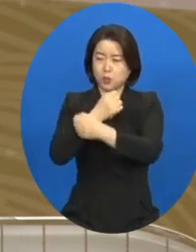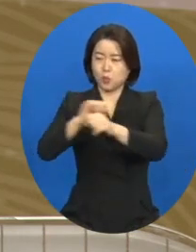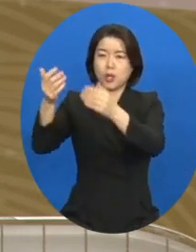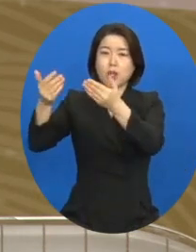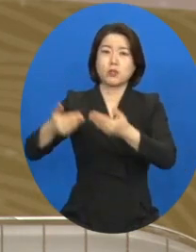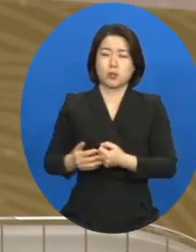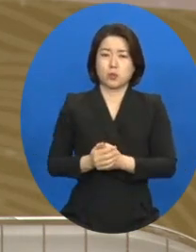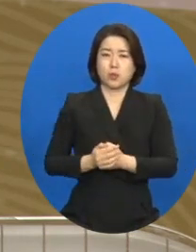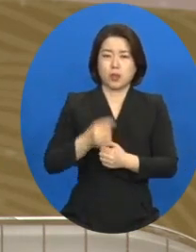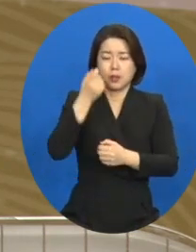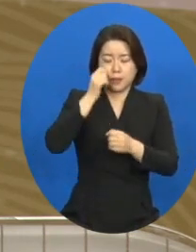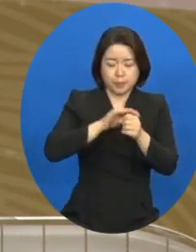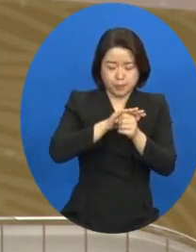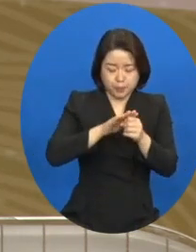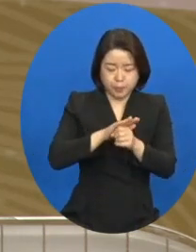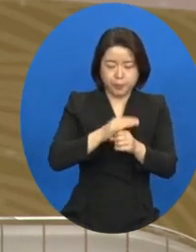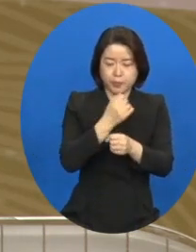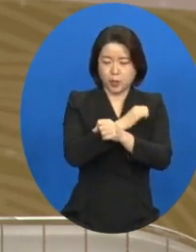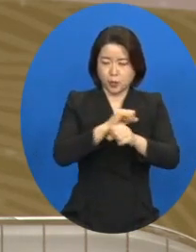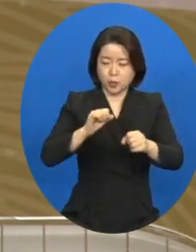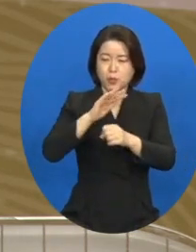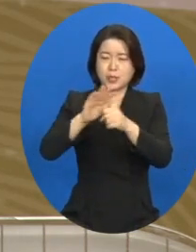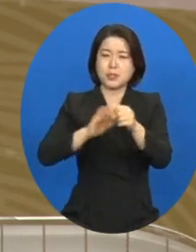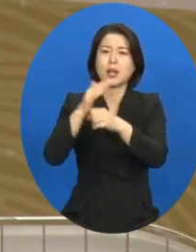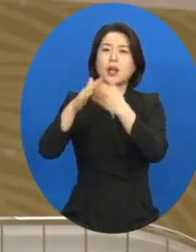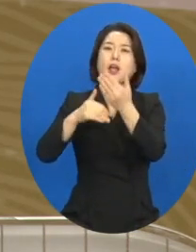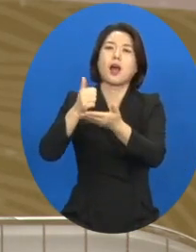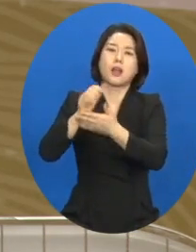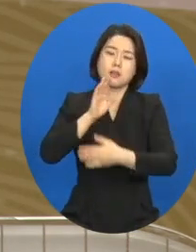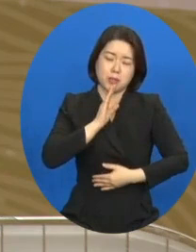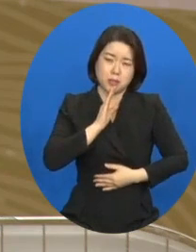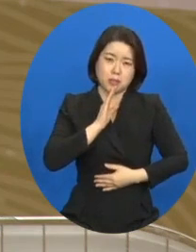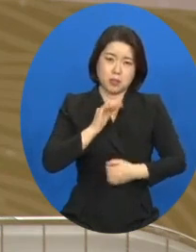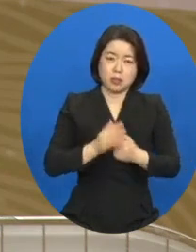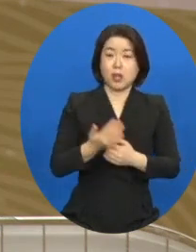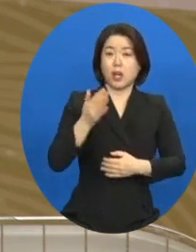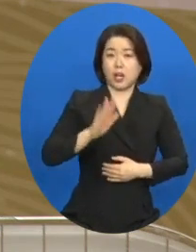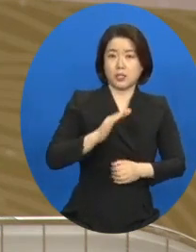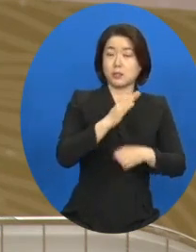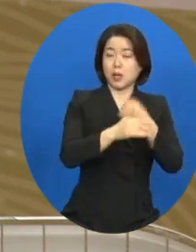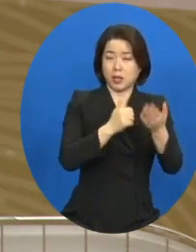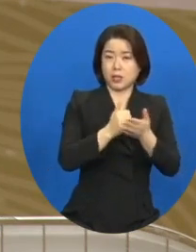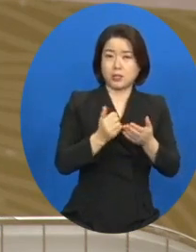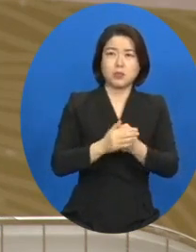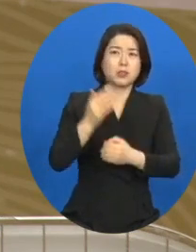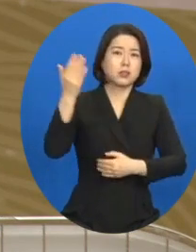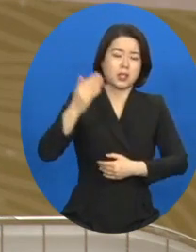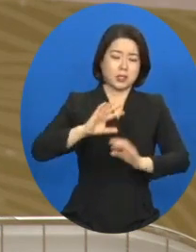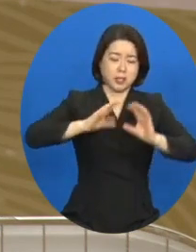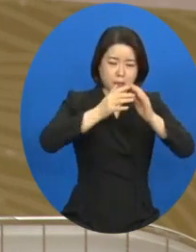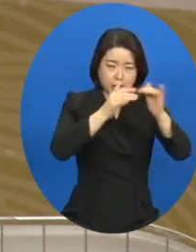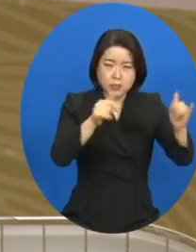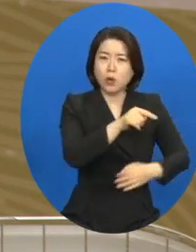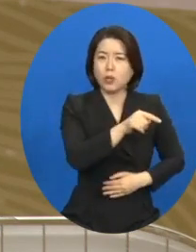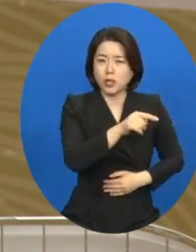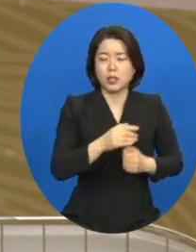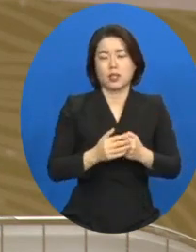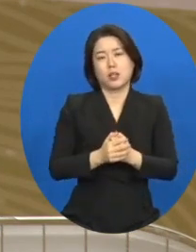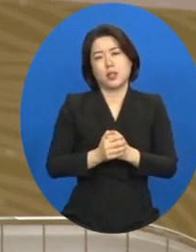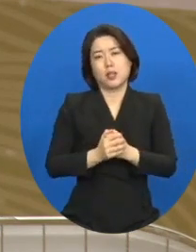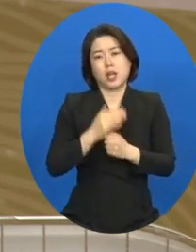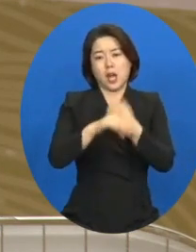자비로우신 하나님, 용서와 사랑의 하나님이세요. 그렇지만 하나님은 당신의 백성들이